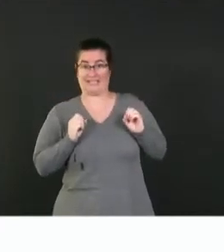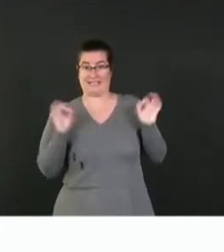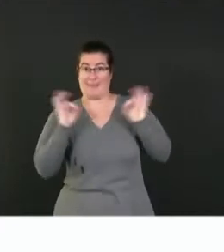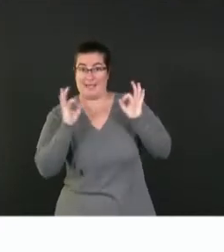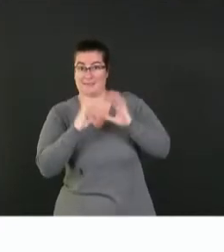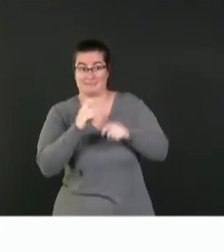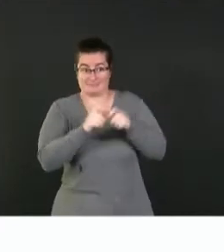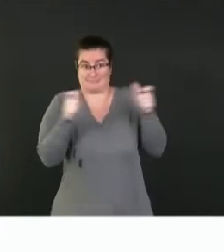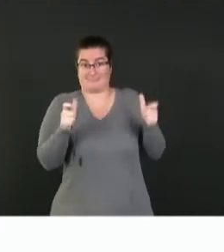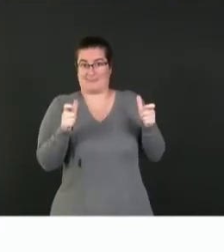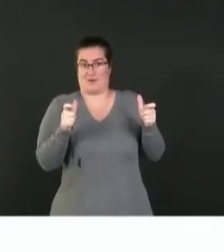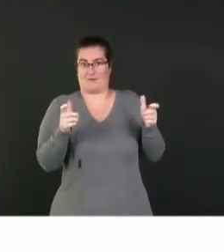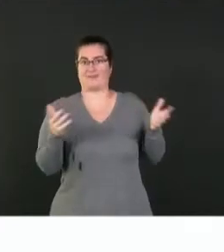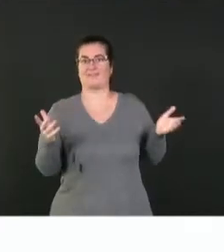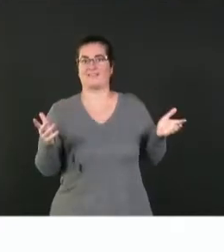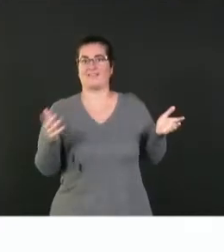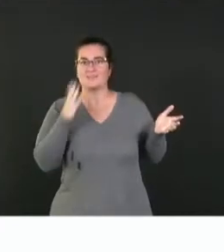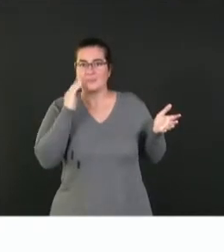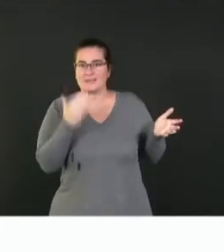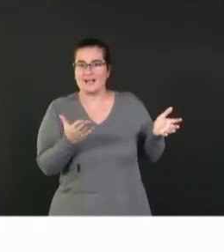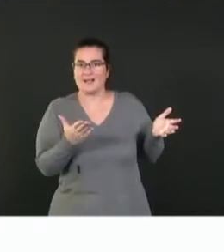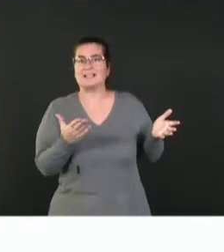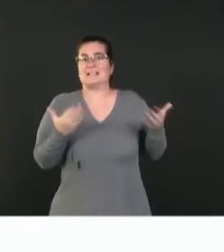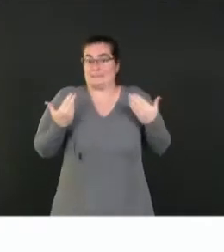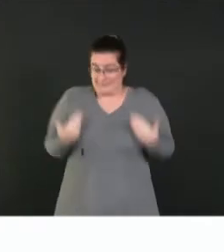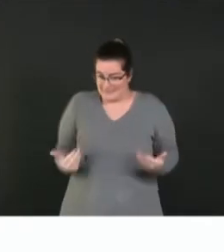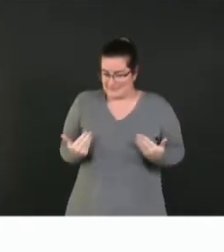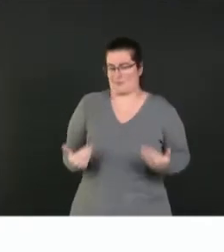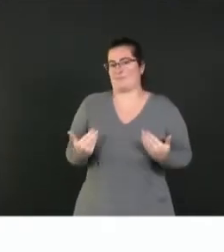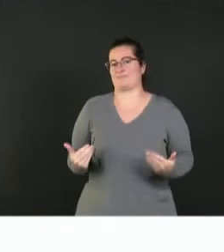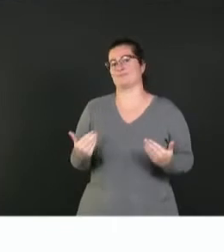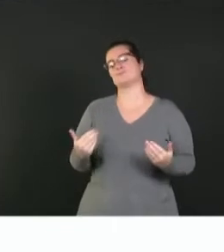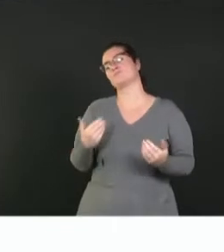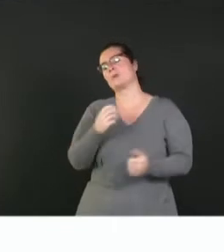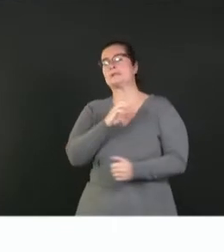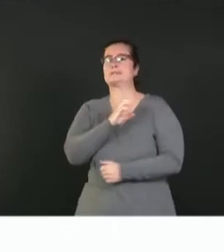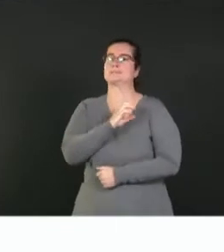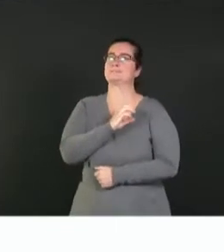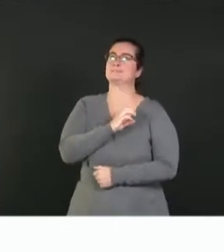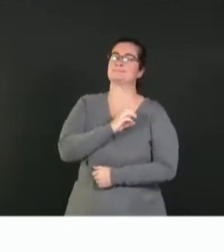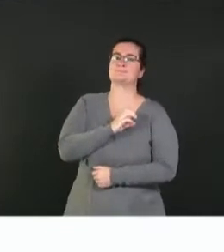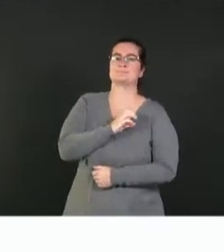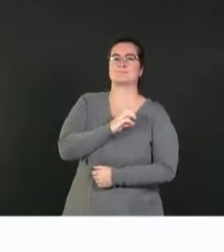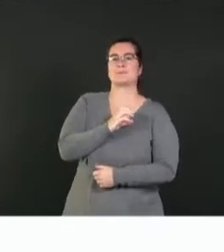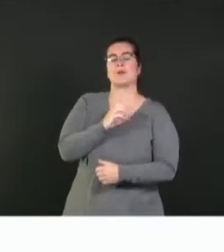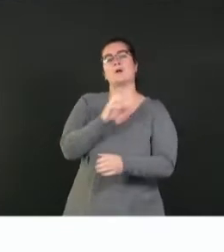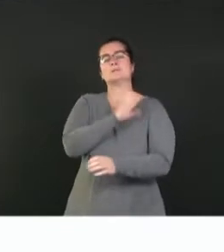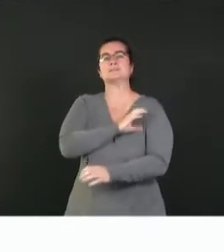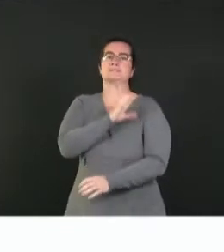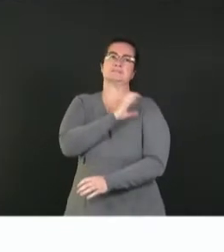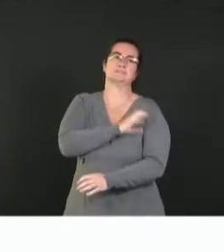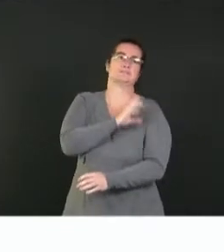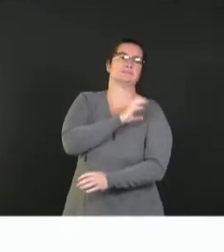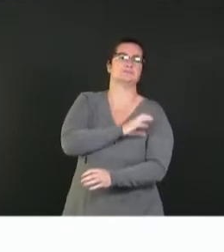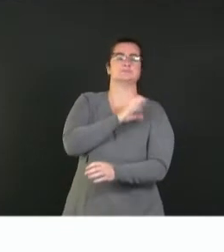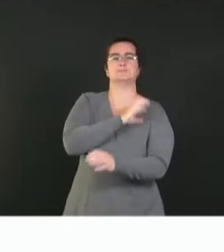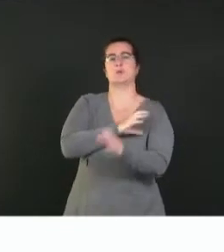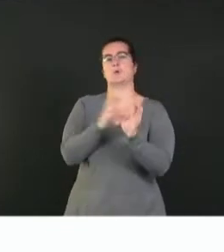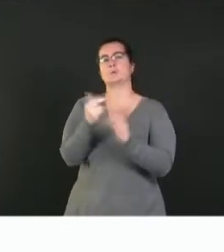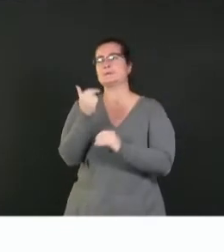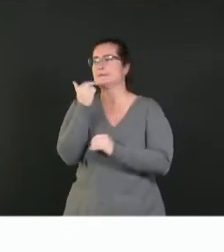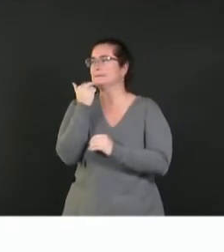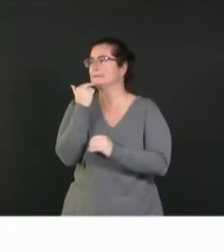consomme pas. Et d'ailleurs, aujourd'hui, on est en train de voir une forme de justification où on